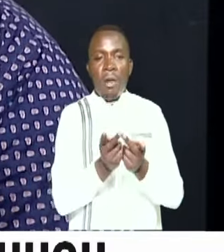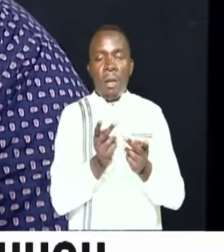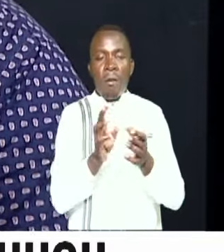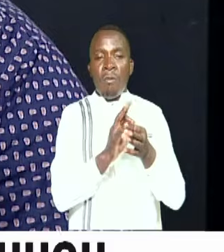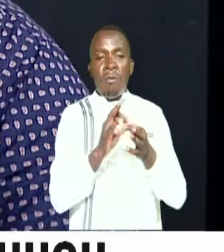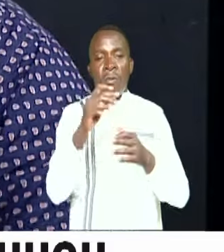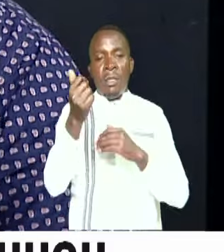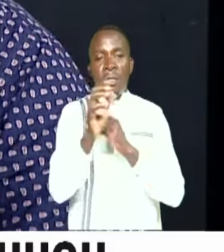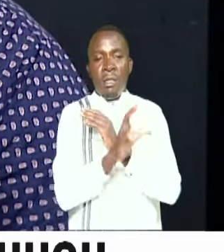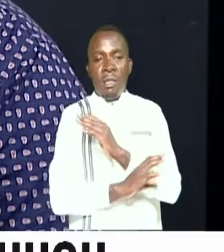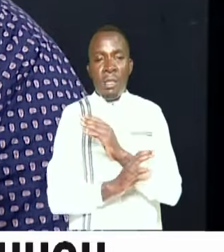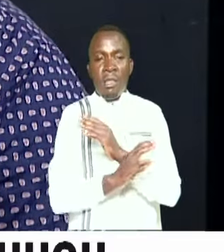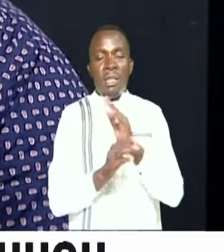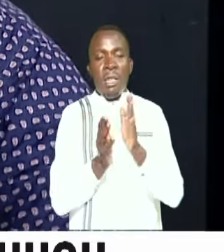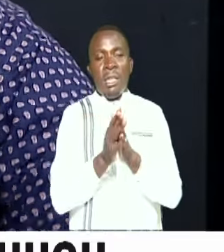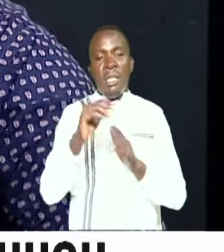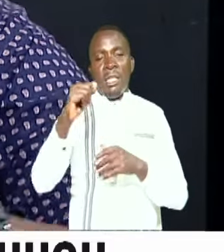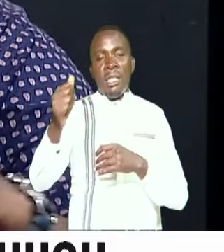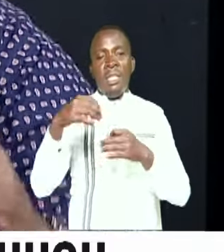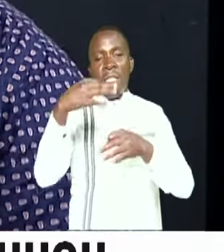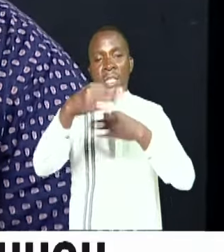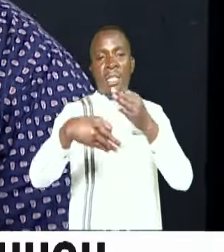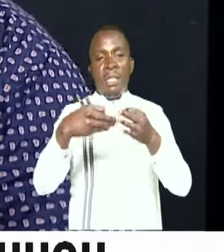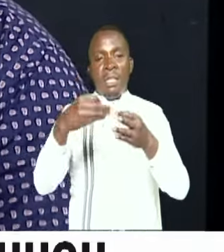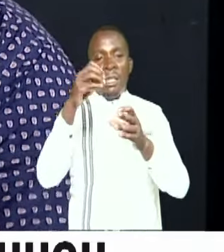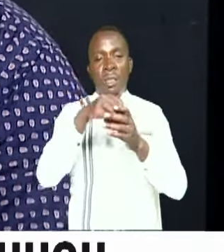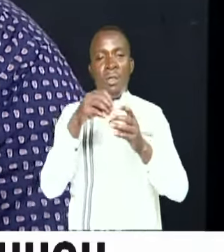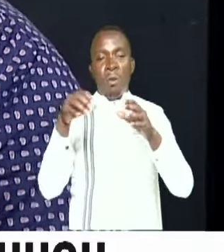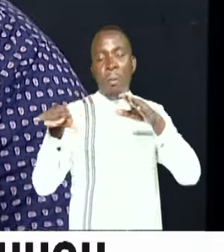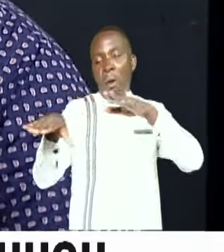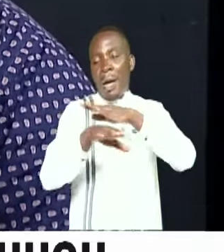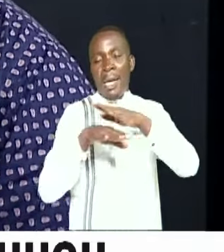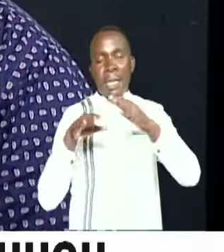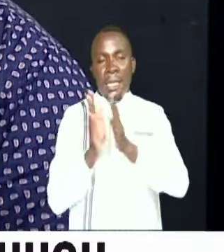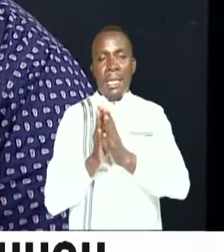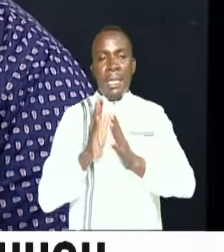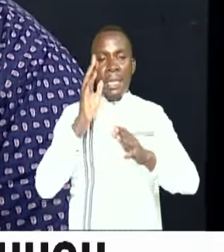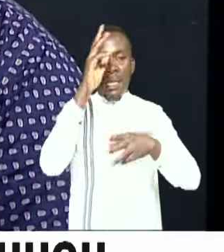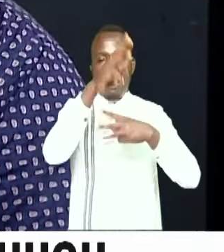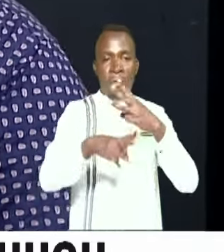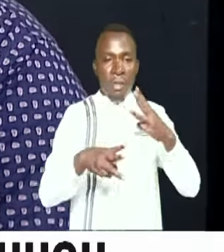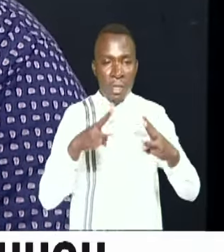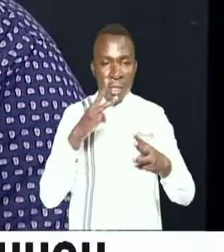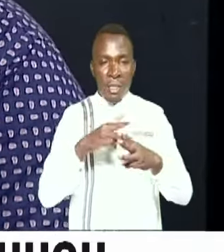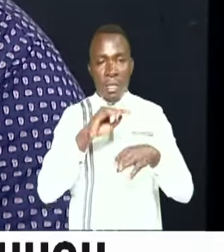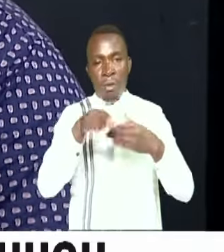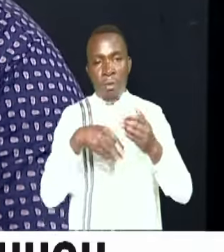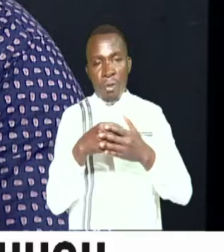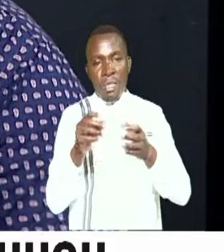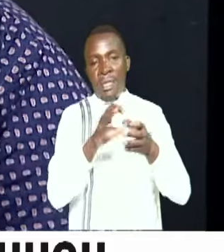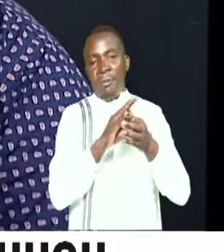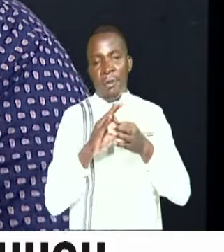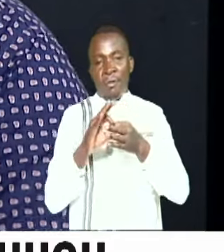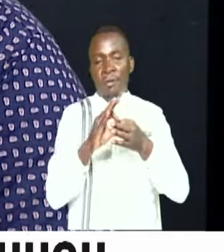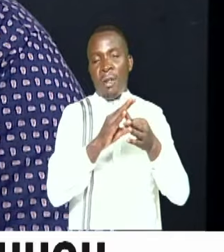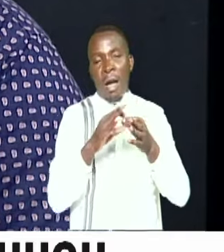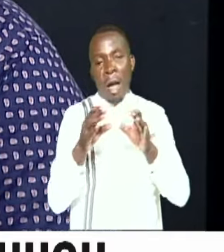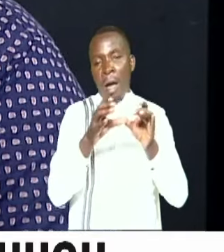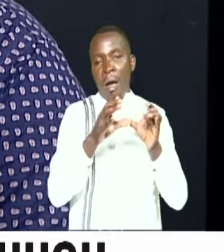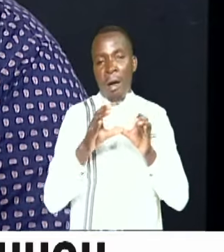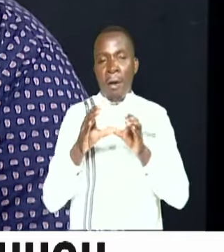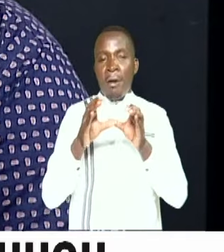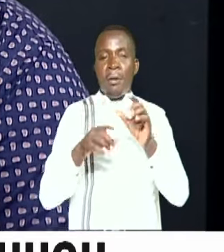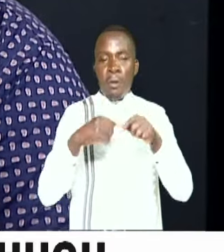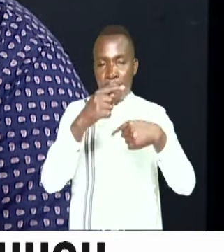bihugu n'izindi nganda zo mu karere ndetse no ku isi yose, nuba hose ni imikoranire kandi tugerageza kugenda tuyiteza